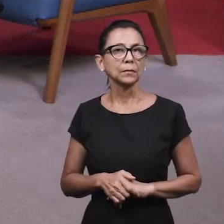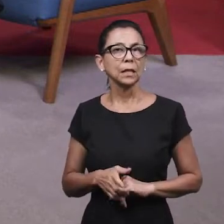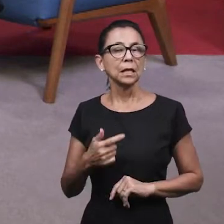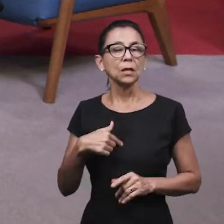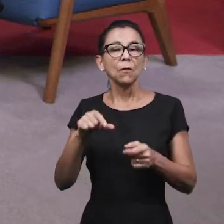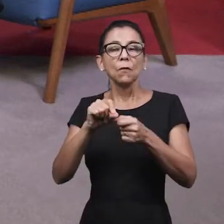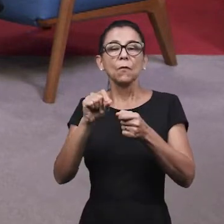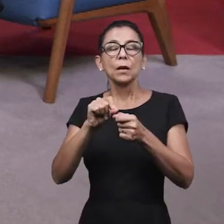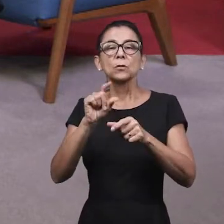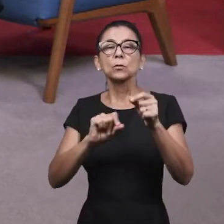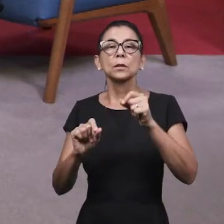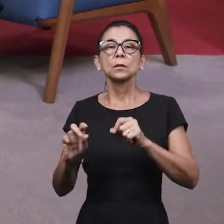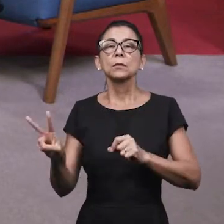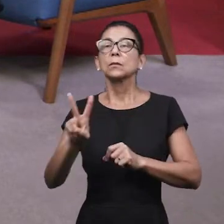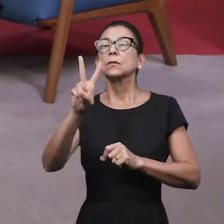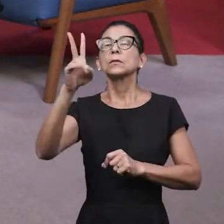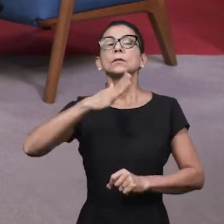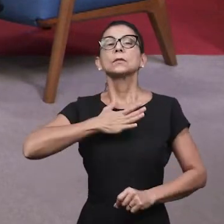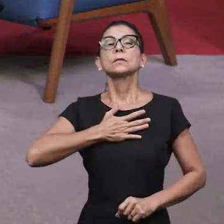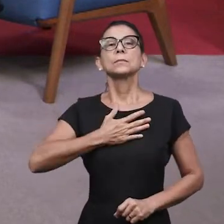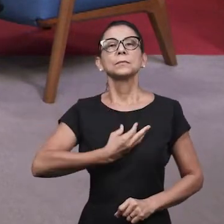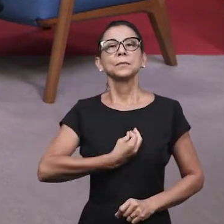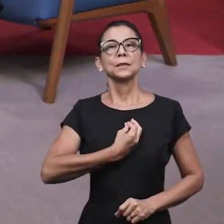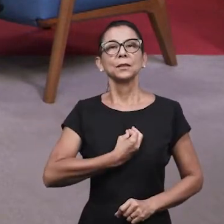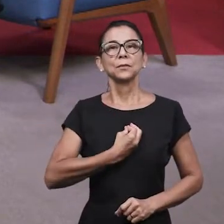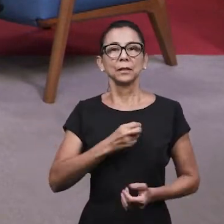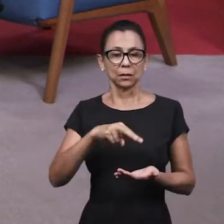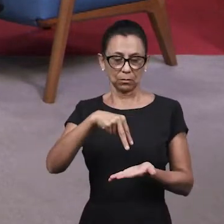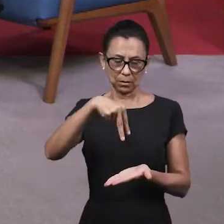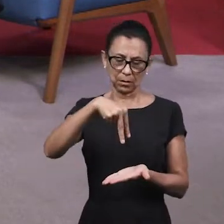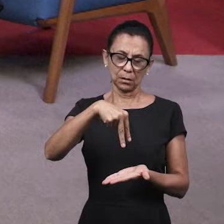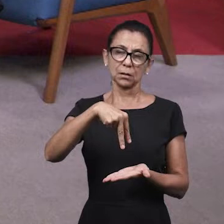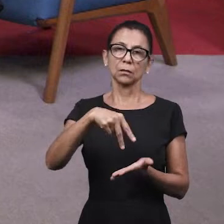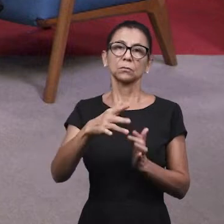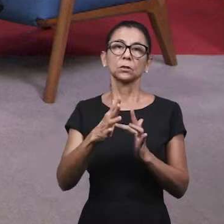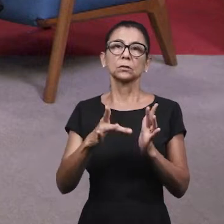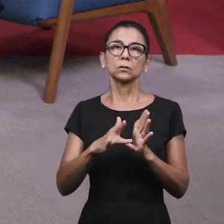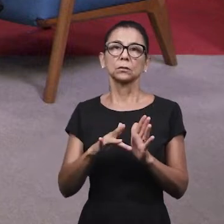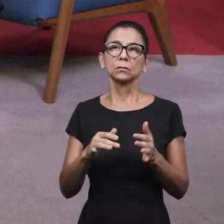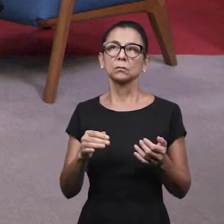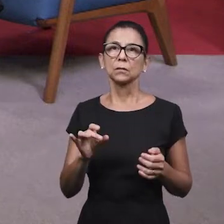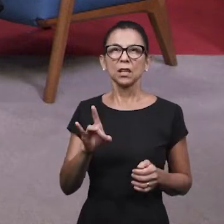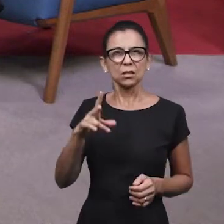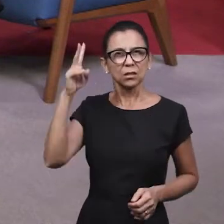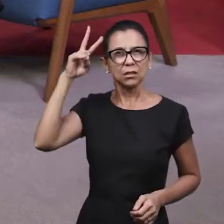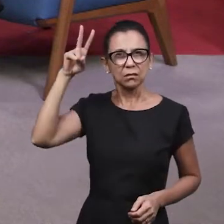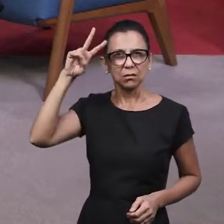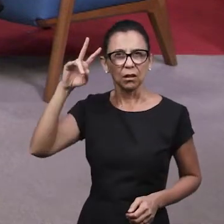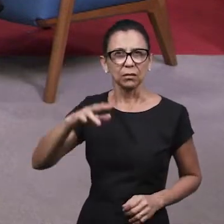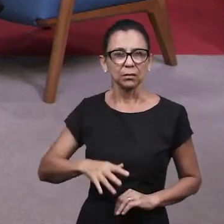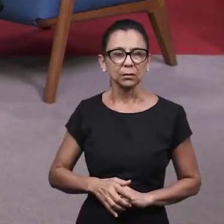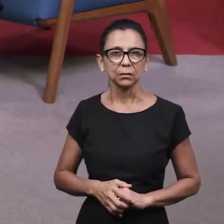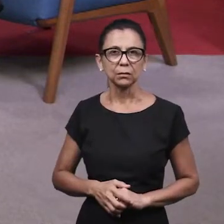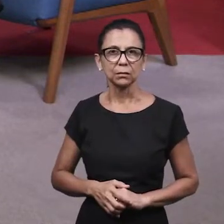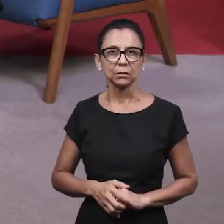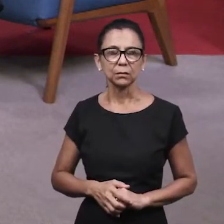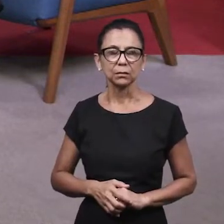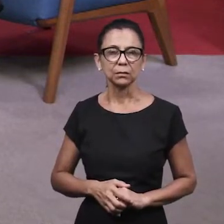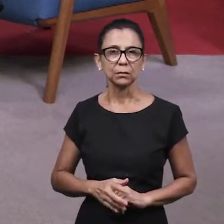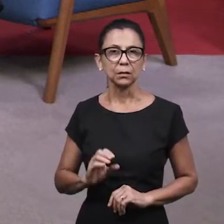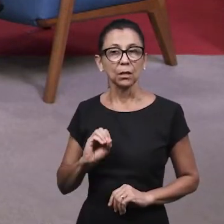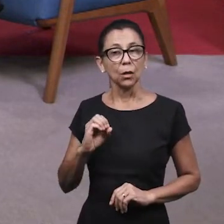sa valeur dans ma vie? Est-ce qu'il est resté juste dans le contexte historique?